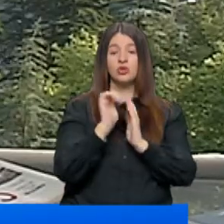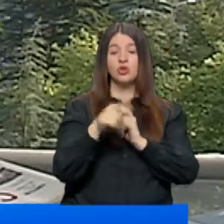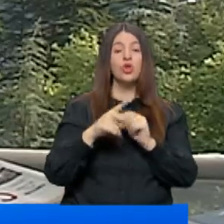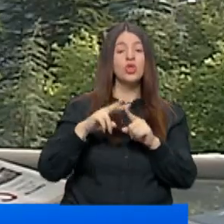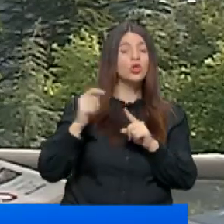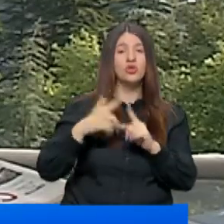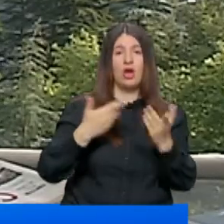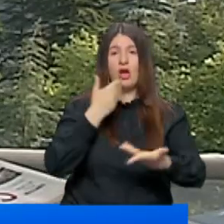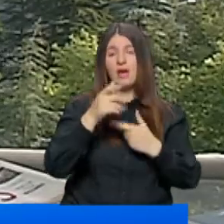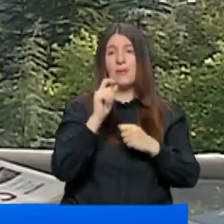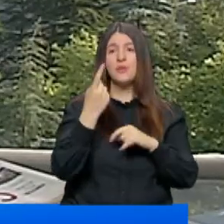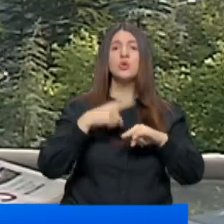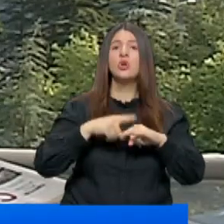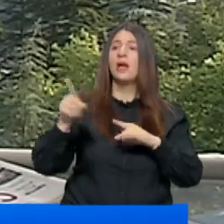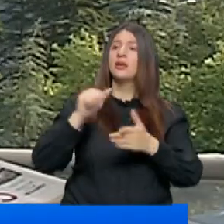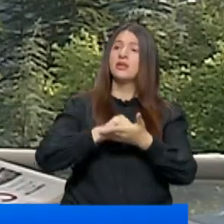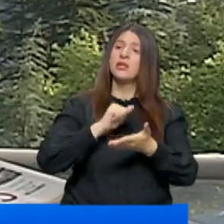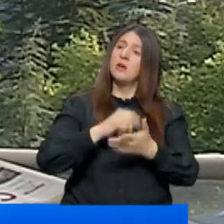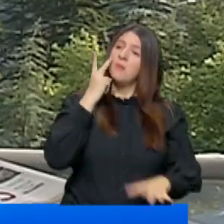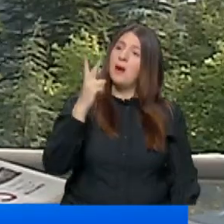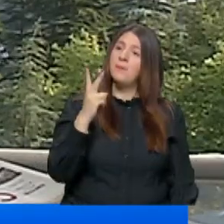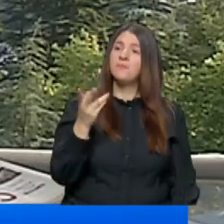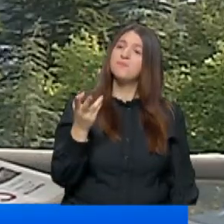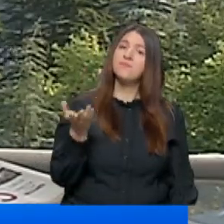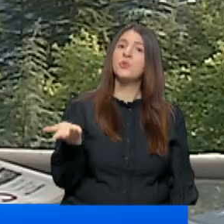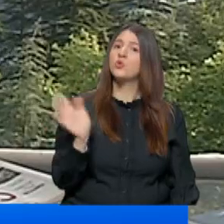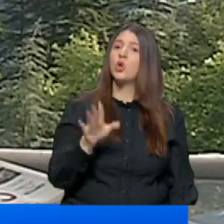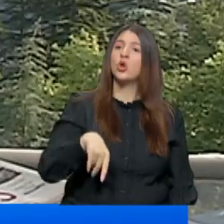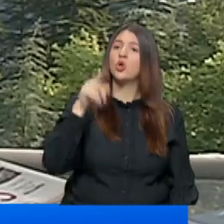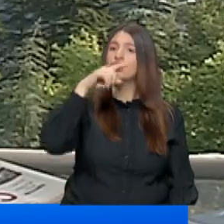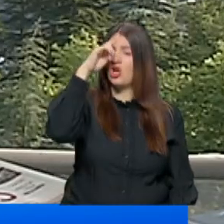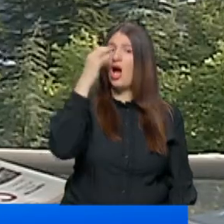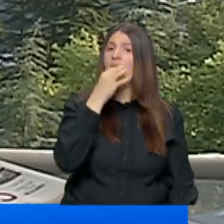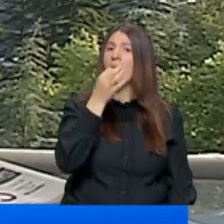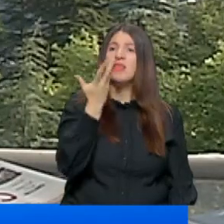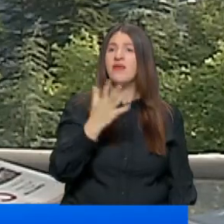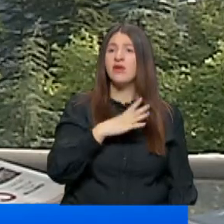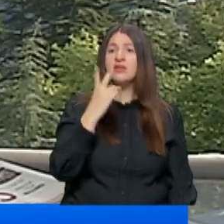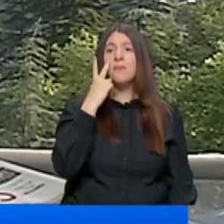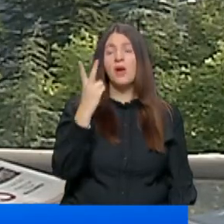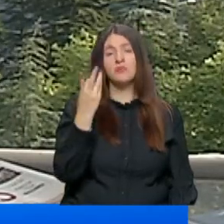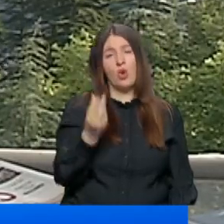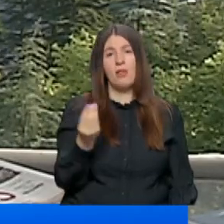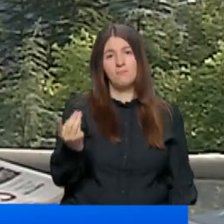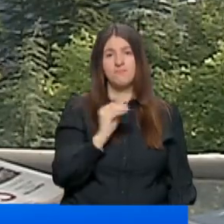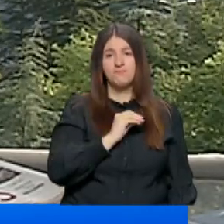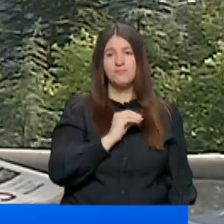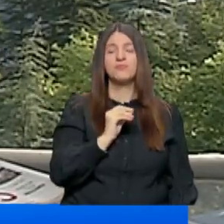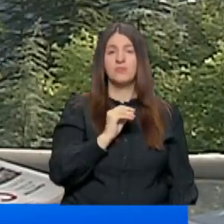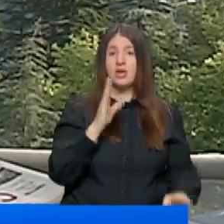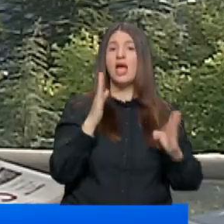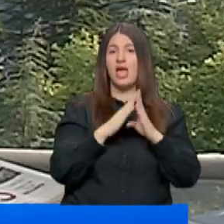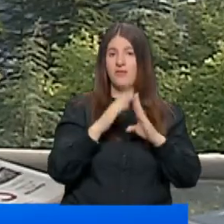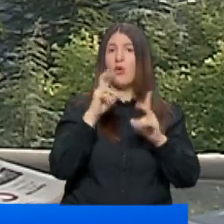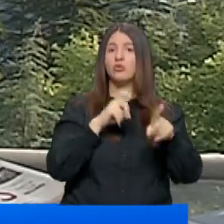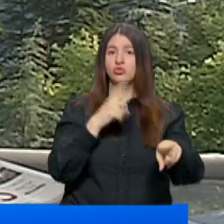notlarını aktarırken. Bir Hürriyet gazetesi diyelim ve sonrasında da günün sıcak haberlerinden birisine geçmiş olalım. Konut